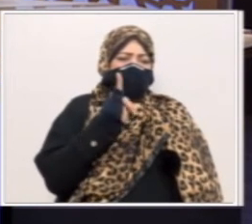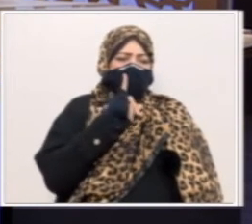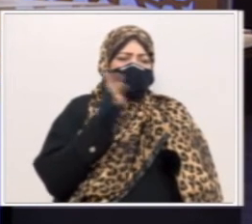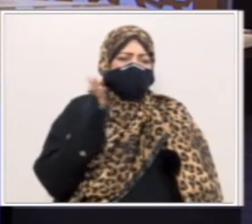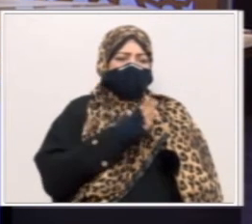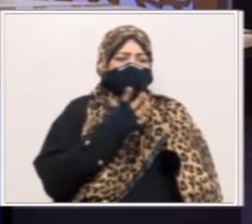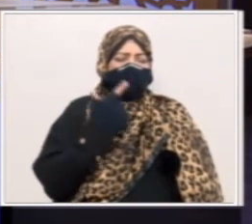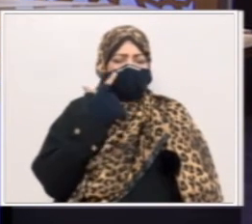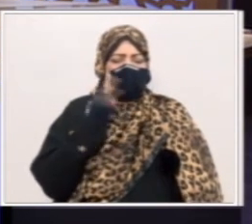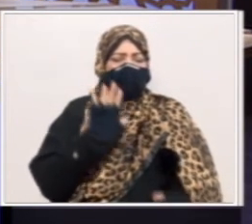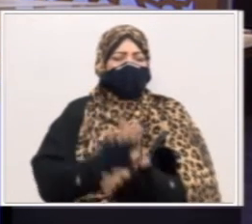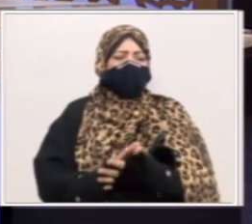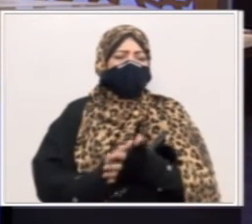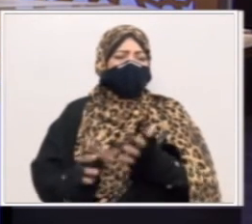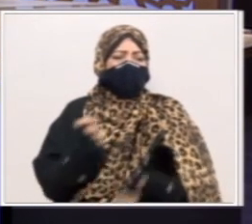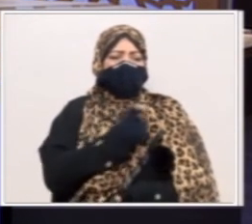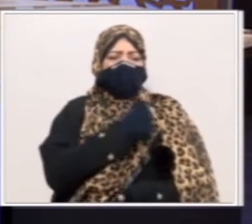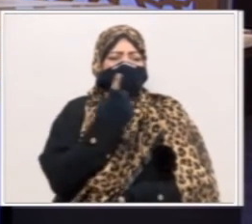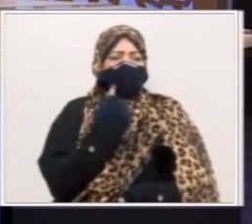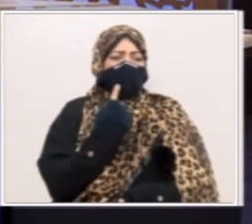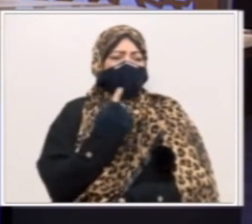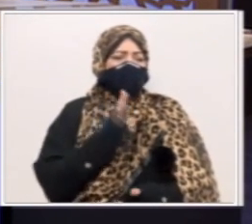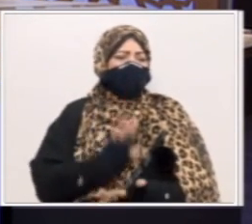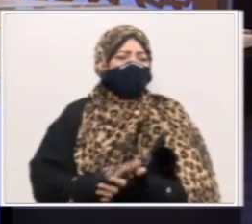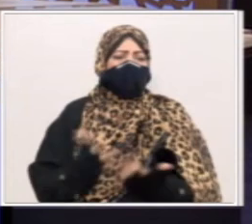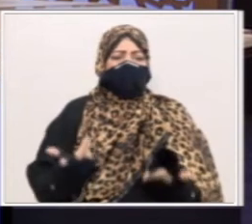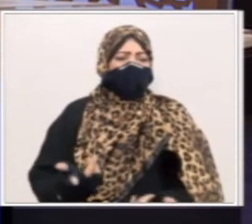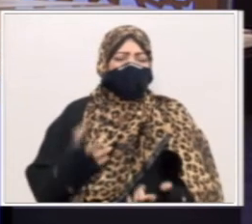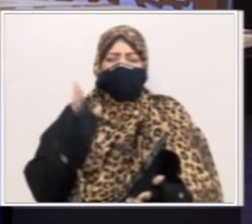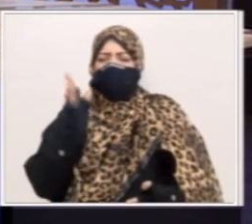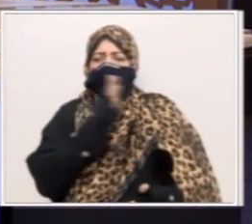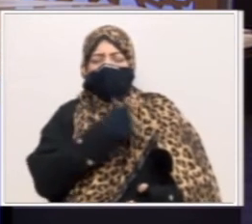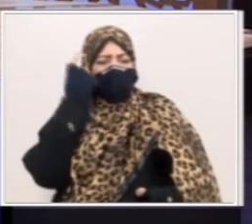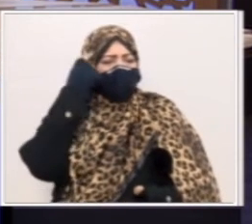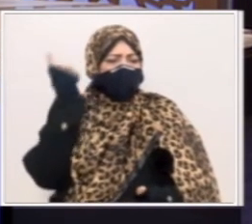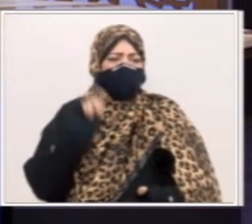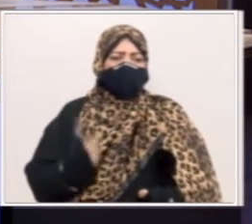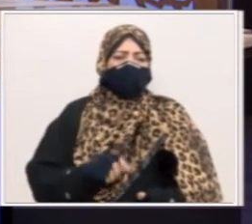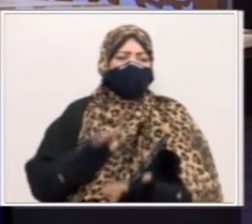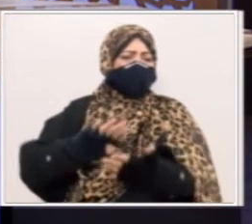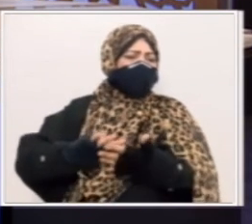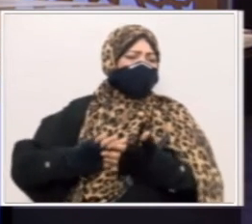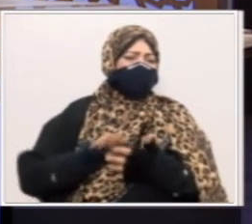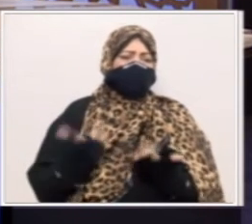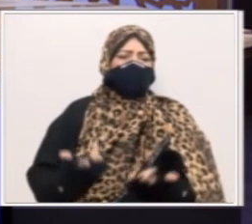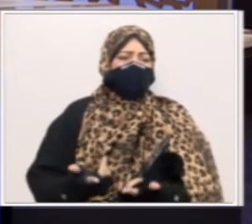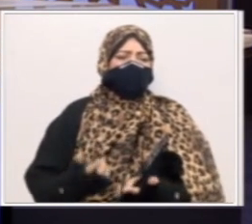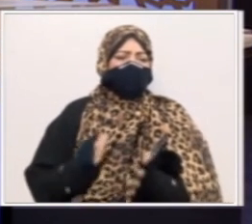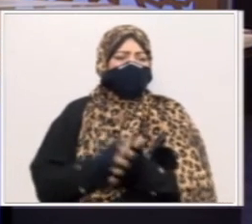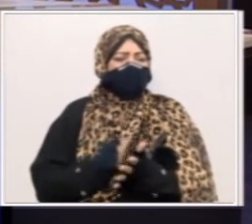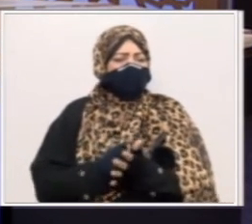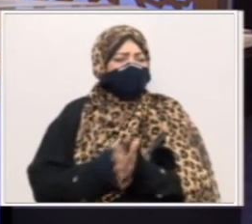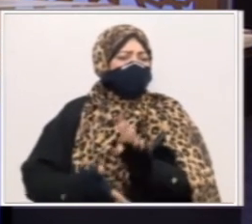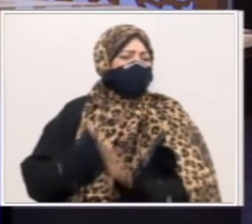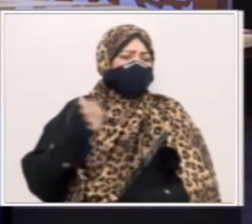الشكوى لله عز وجل. أنا اللي بانيات، أنا اللي خدماني، أنا اللي شغلت التدريس، كنت مدرسة، بعدين خلصت قاعد.